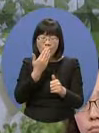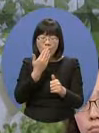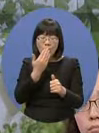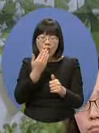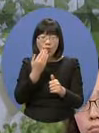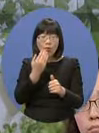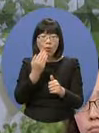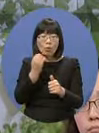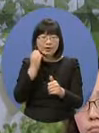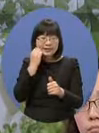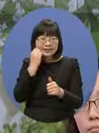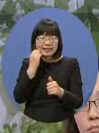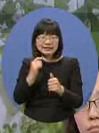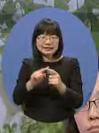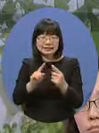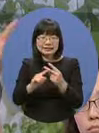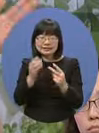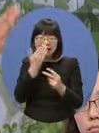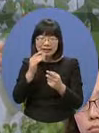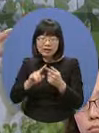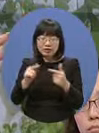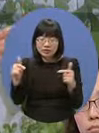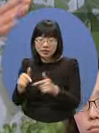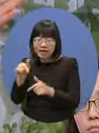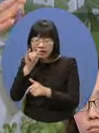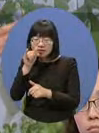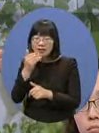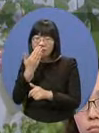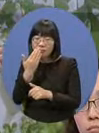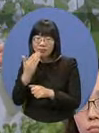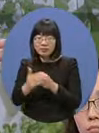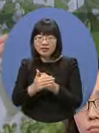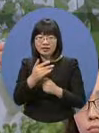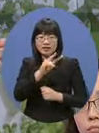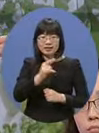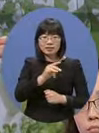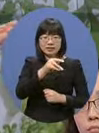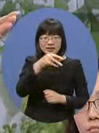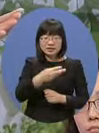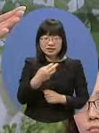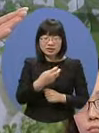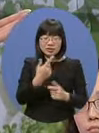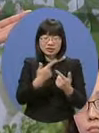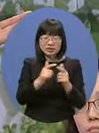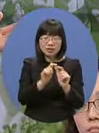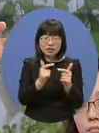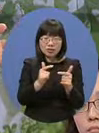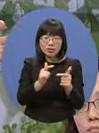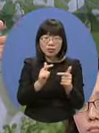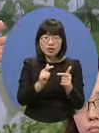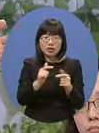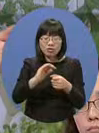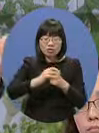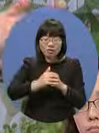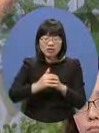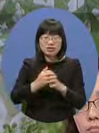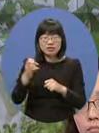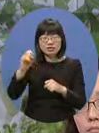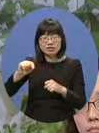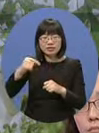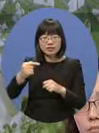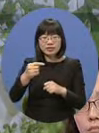먹게 되는 그런 장점도 있잖아요. 네. 그래서 단백질이나 그 채소, 그다음에 과일,